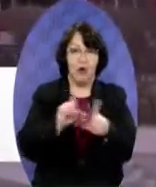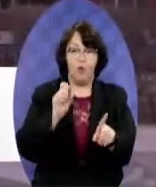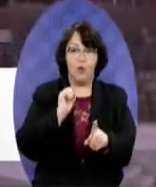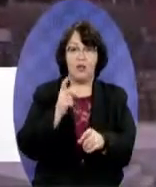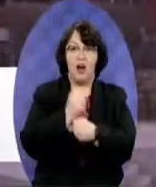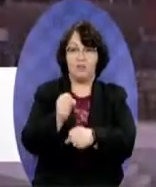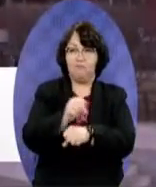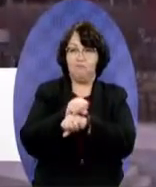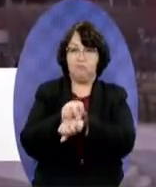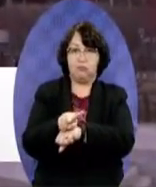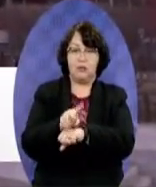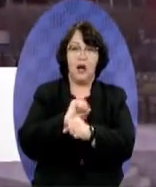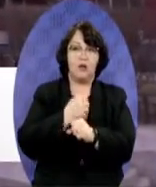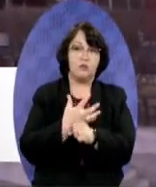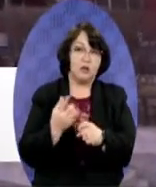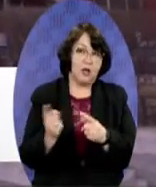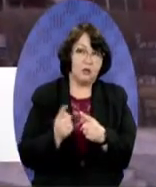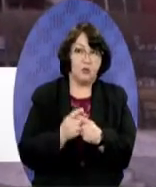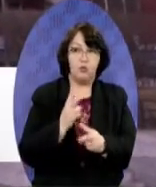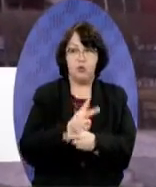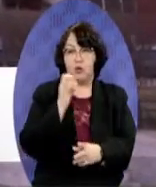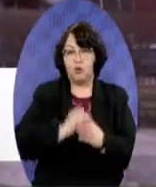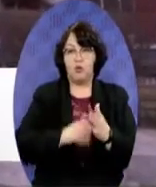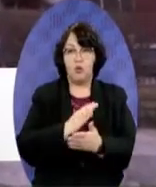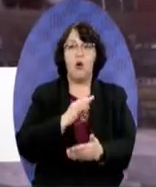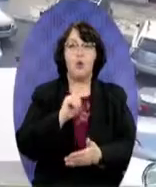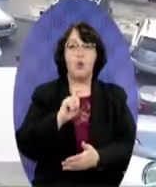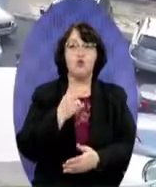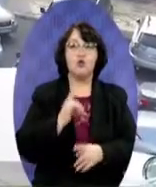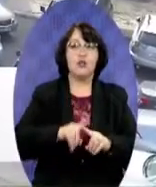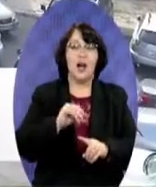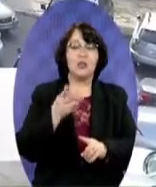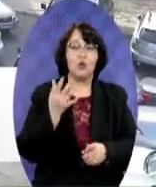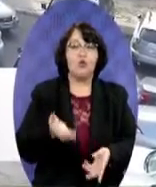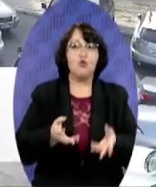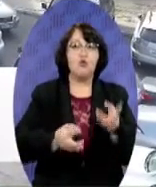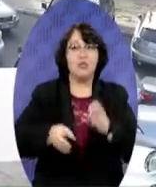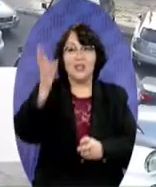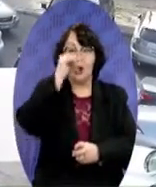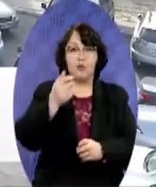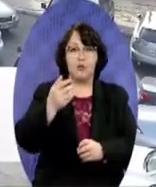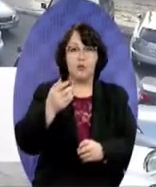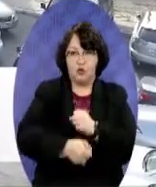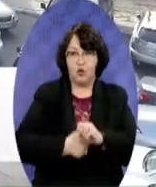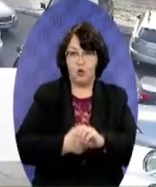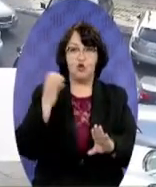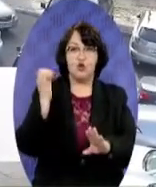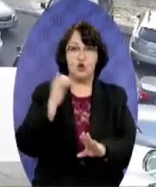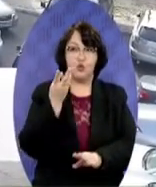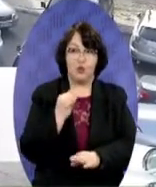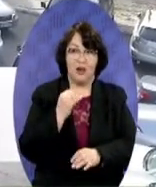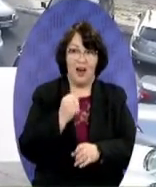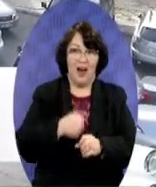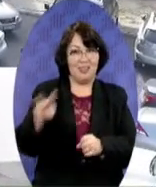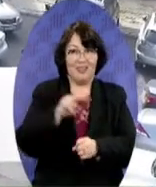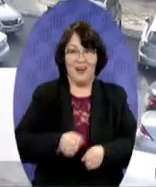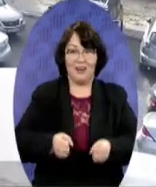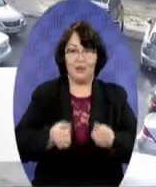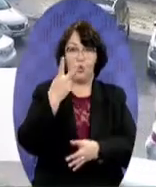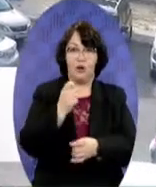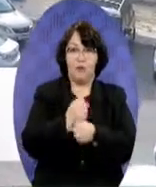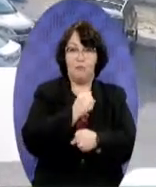нь чөлөөлөх хүртэл хариуцлага тооцоогоор хуульчилсан. Тухайлбал Хүнс хөдөө аж ахуй хөнгүүлдэрийн яам өнгөрсөн онд ёс зүйн алдаа гаргасан хоёр албан хаагчийг үүрэгт ажиллаас